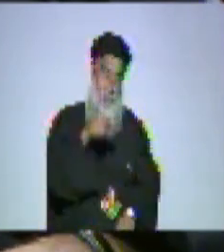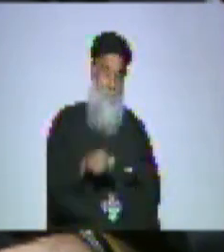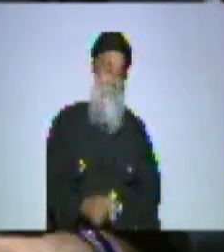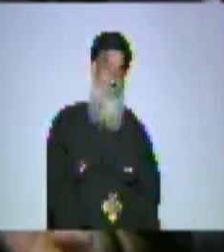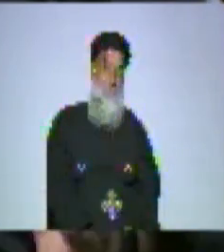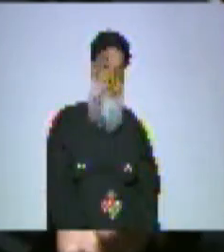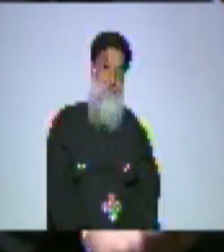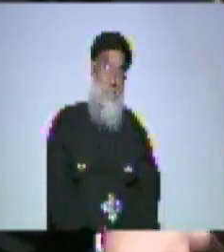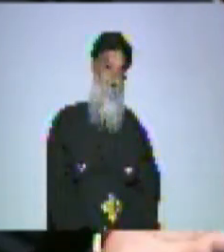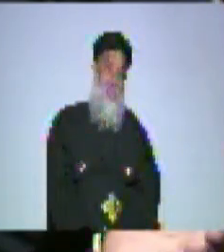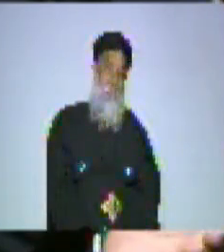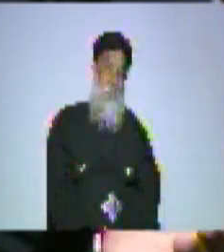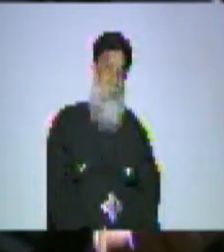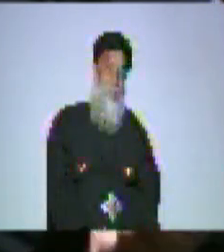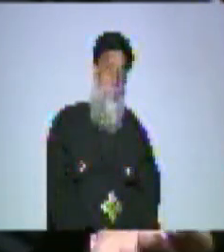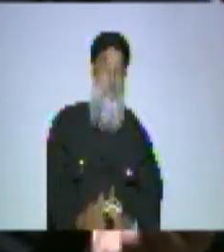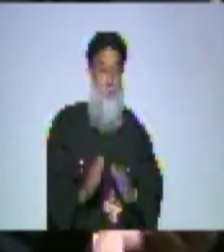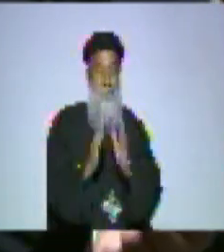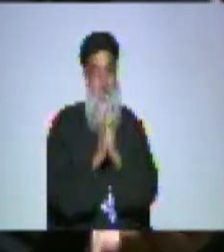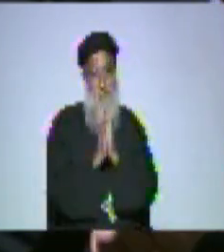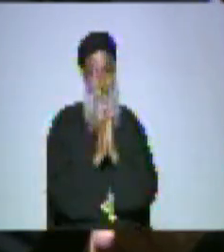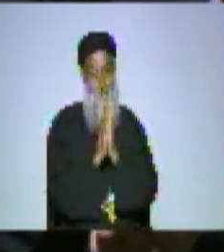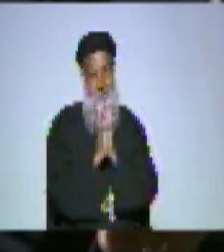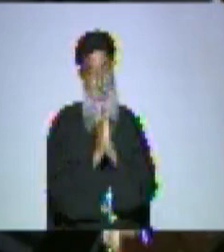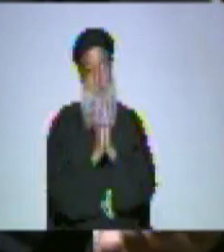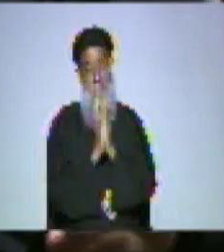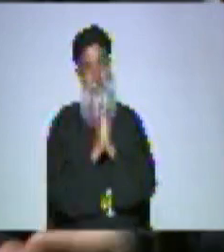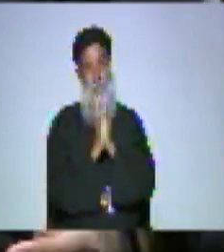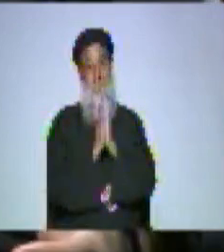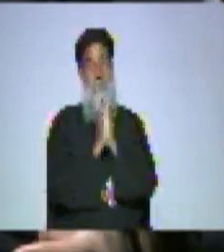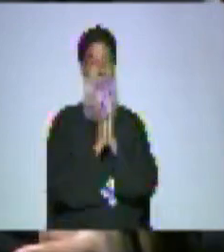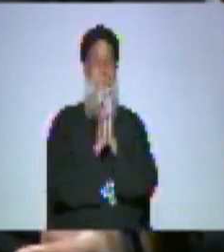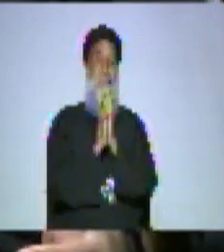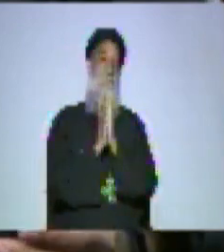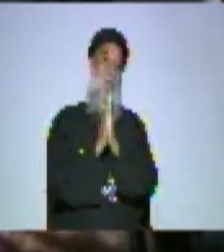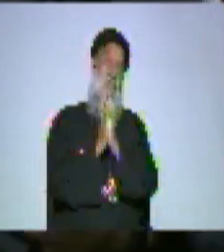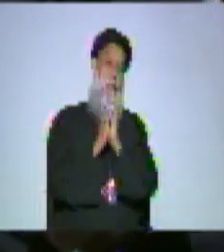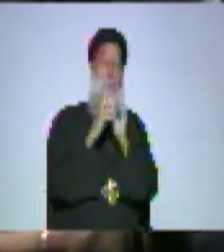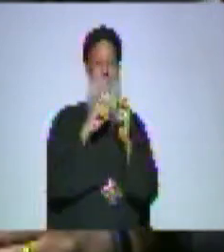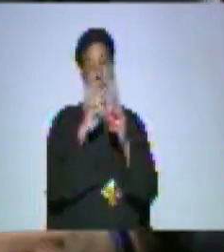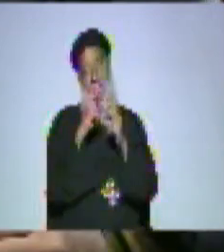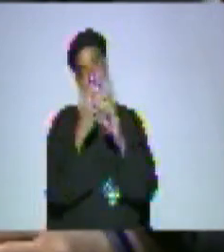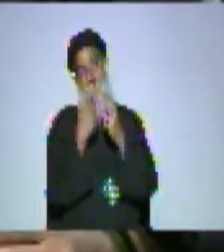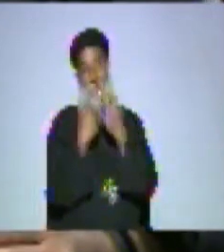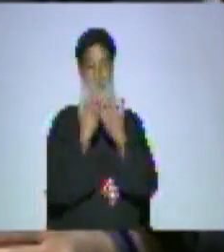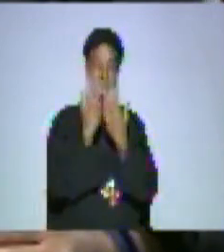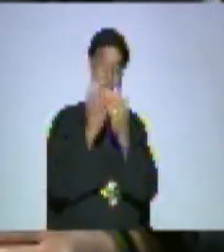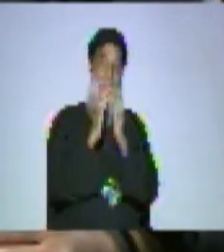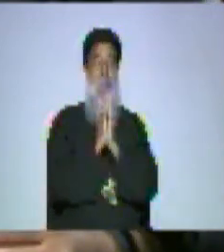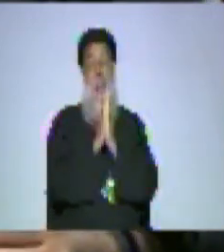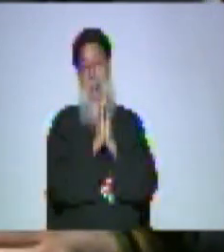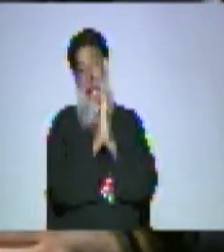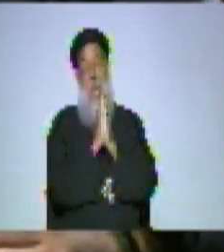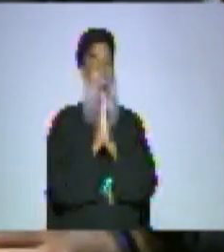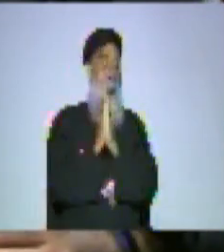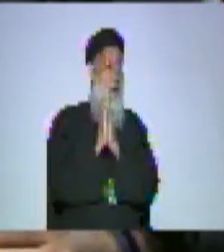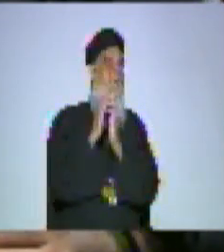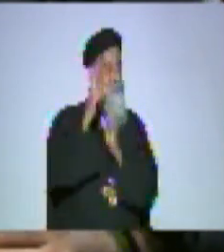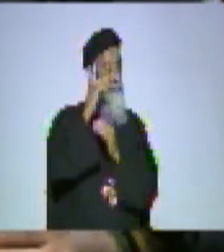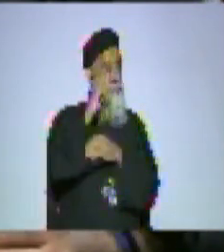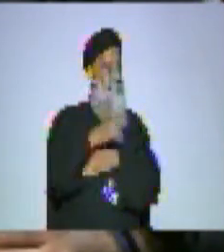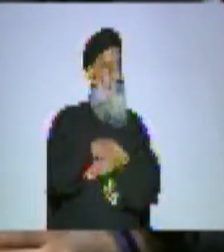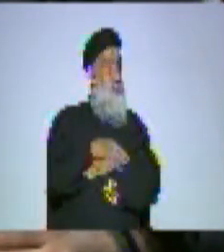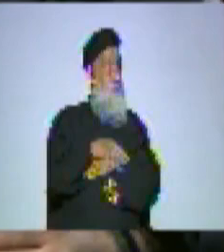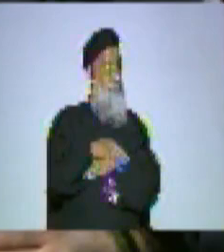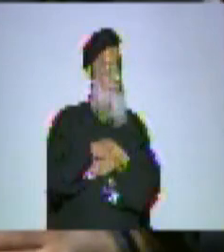في حد بيصلي يعني ابويا ممكن يكون بيصلي مثلا باللغه القبطيه وفي بعض حاضر مش بيفهم او مش